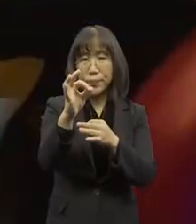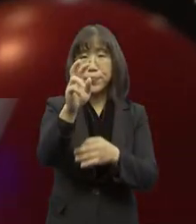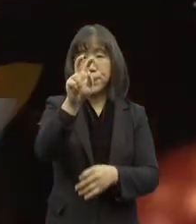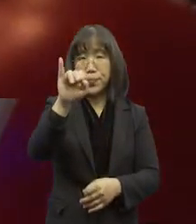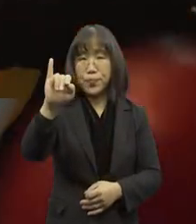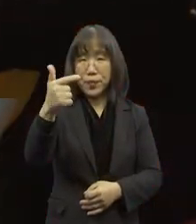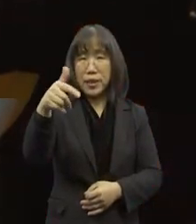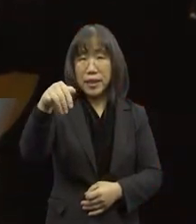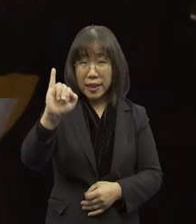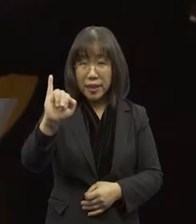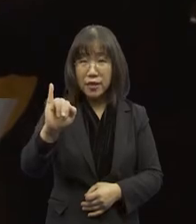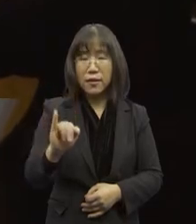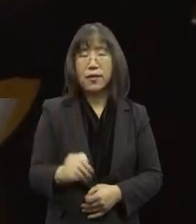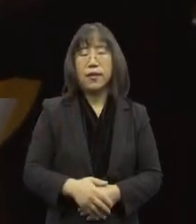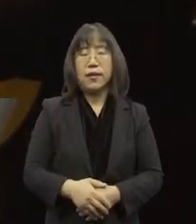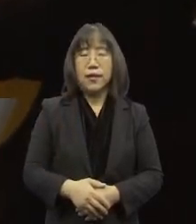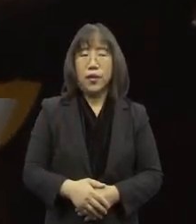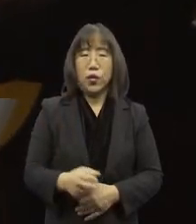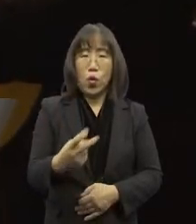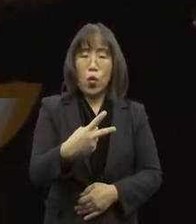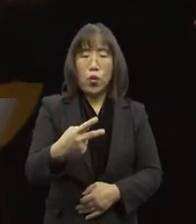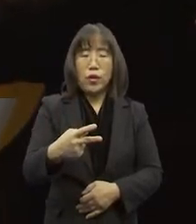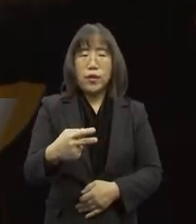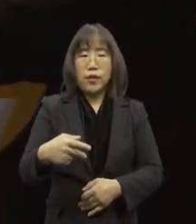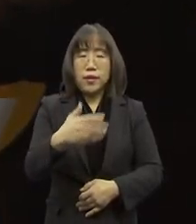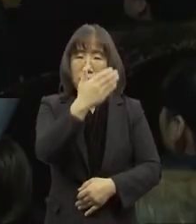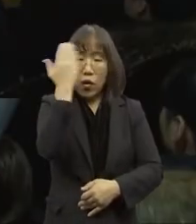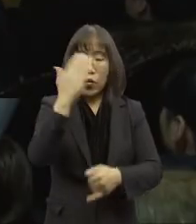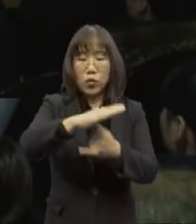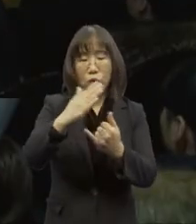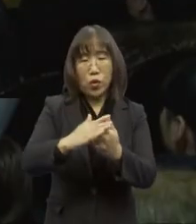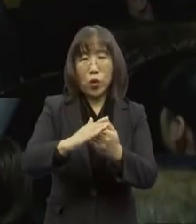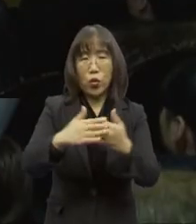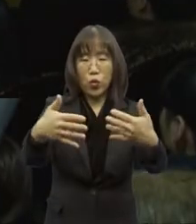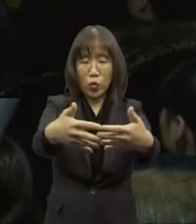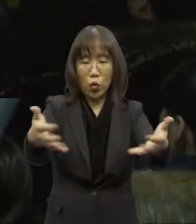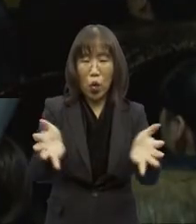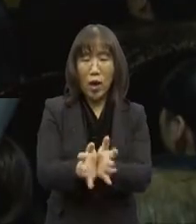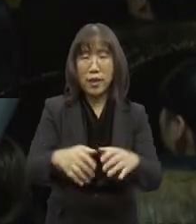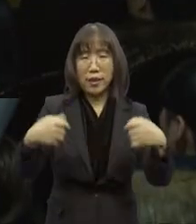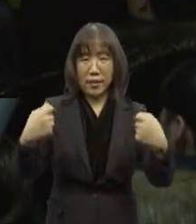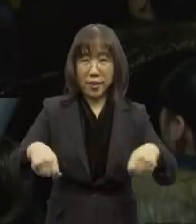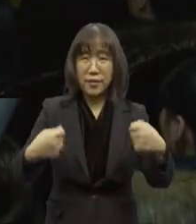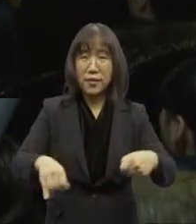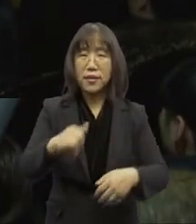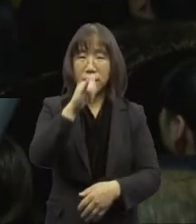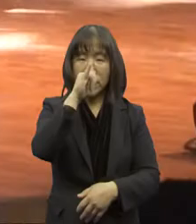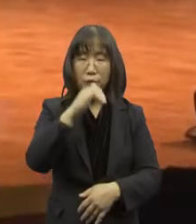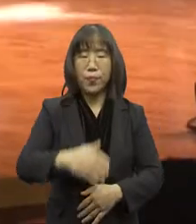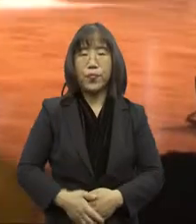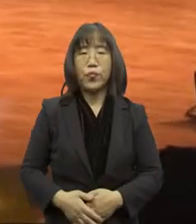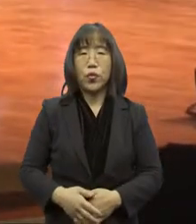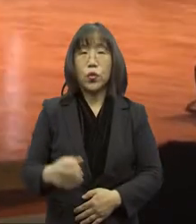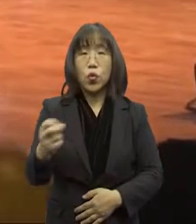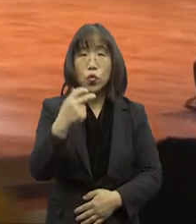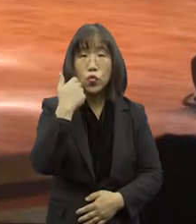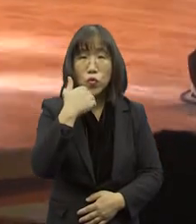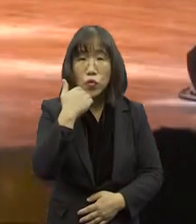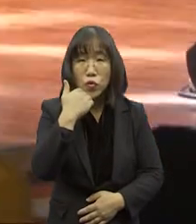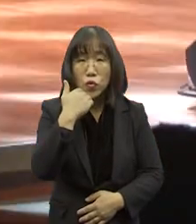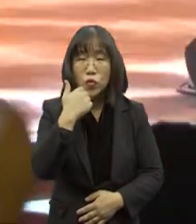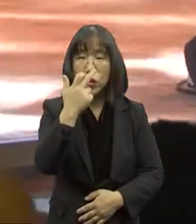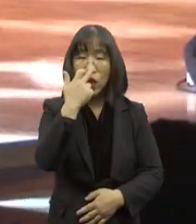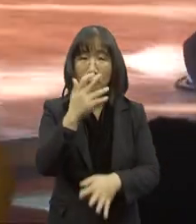쇼 공연과 청소년 댄스 동아리 3개 팀의 공연이 펼쳐집니다. 또 고3 학생들에게 꿈과